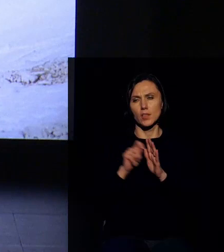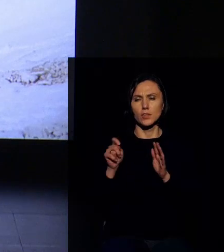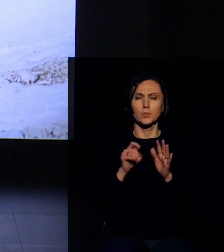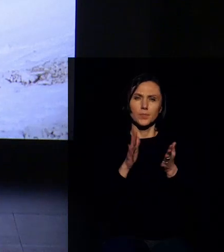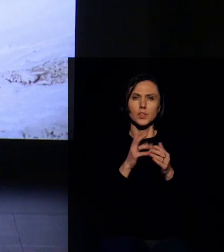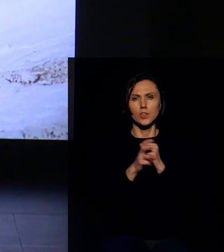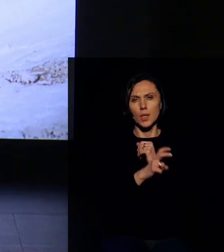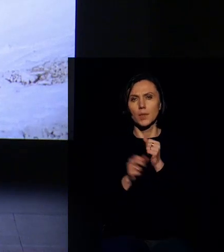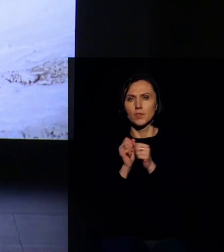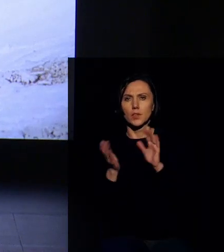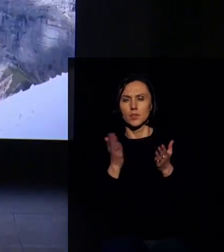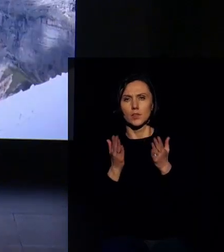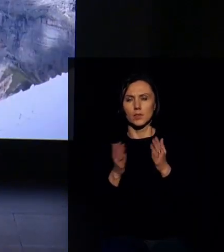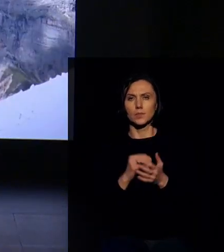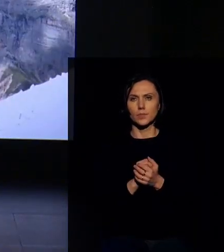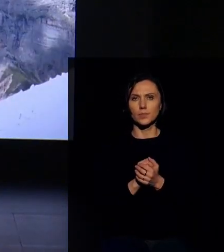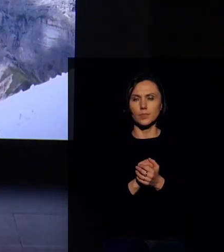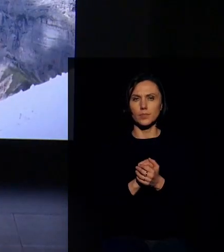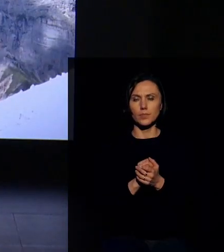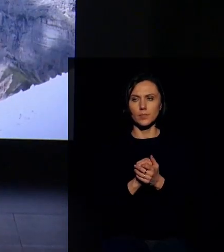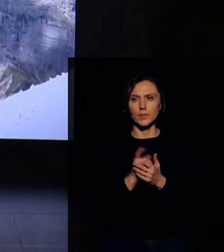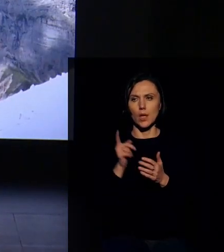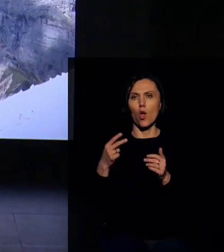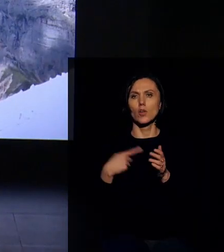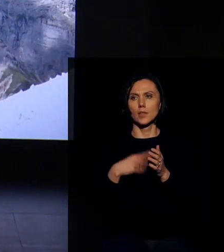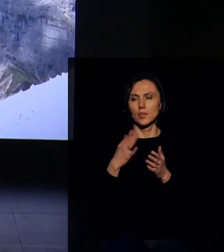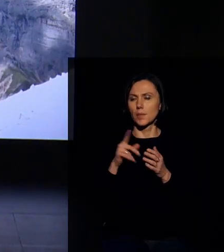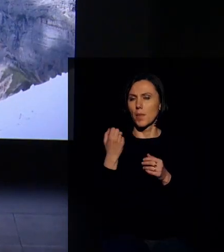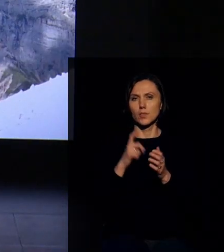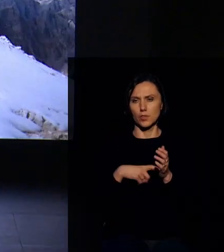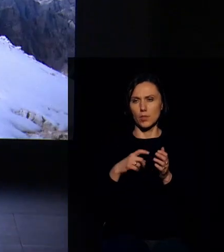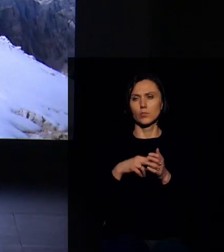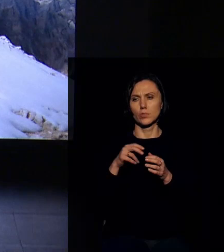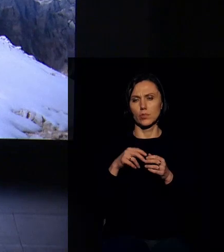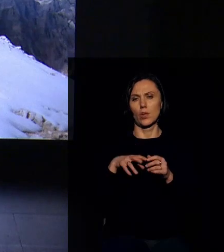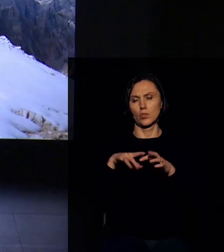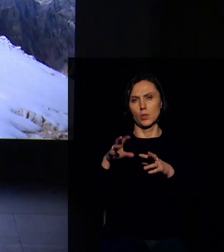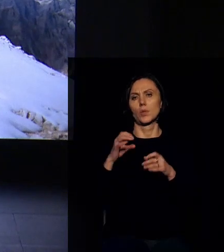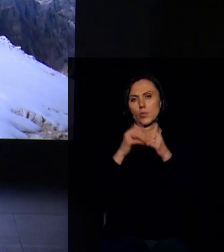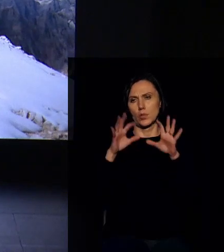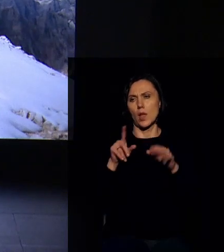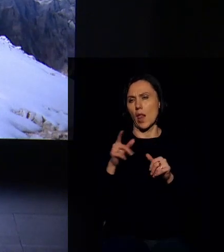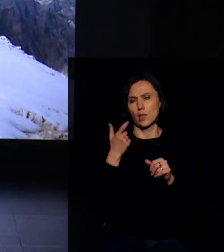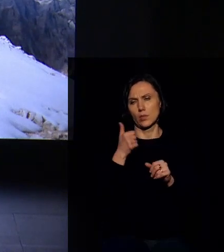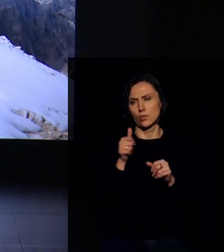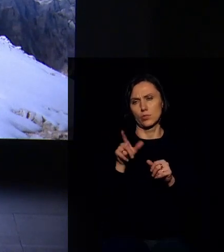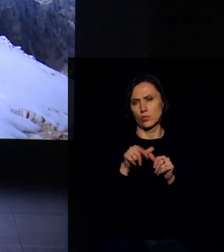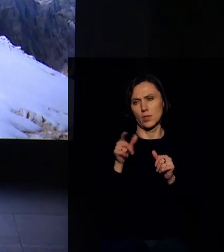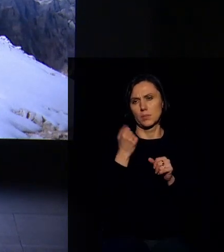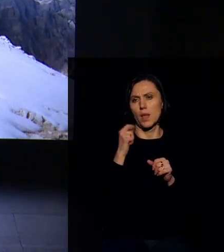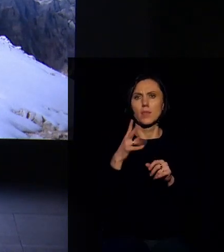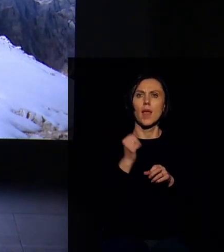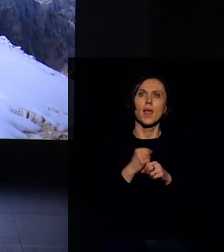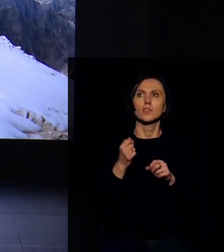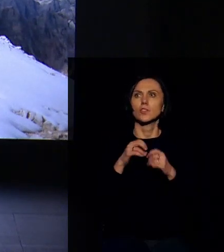przełomie sierpnia i września. Także tutaj ten ostatni odcinek, bardzo często idziemy po śniegu, ale to jest taka bardzo, no ten śnieg nie